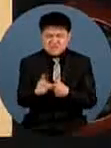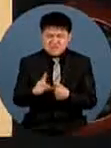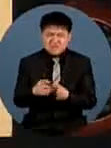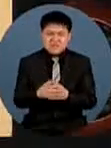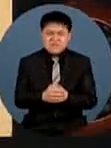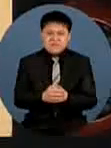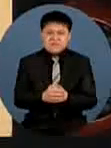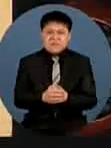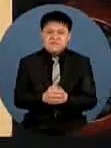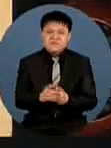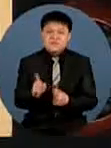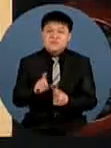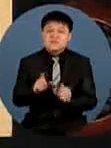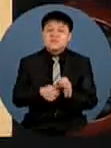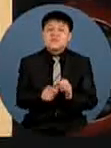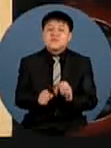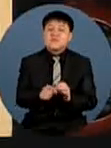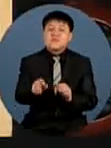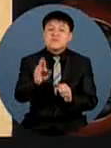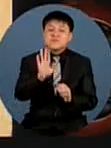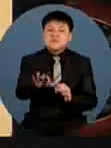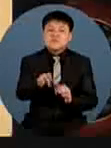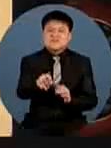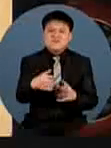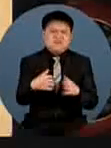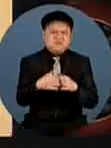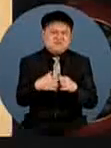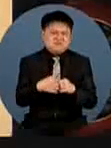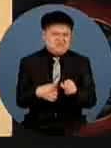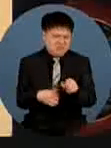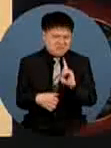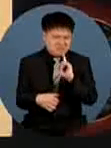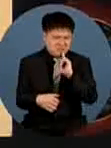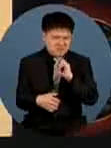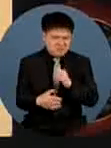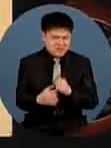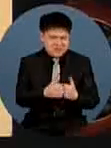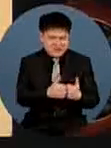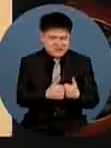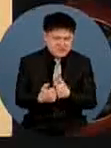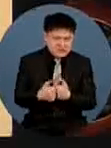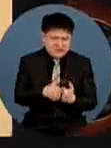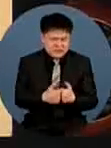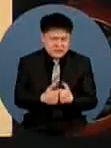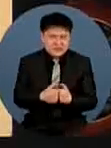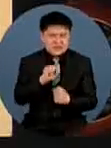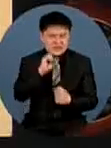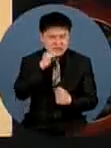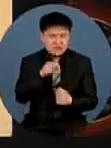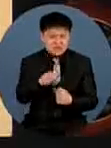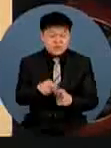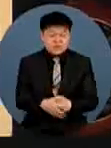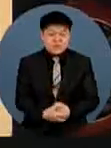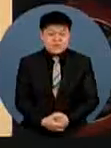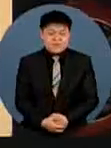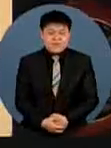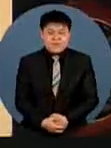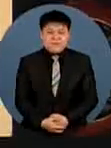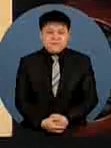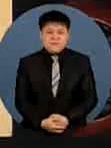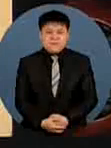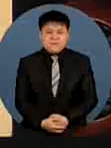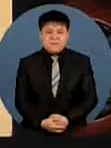자, 저기서 초반 접전이 엄청나게 어려운 접전입니다. 자,